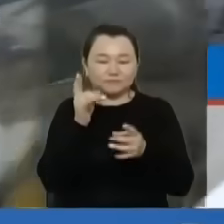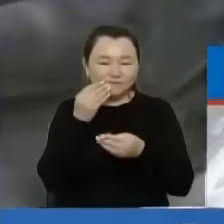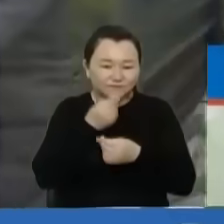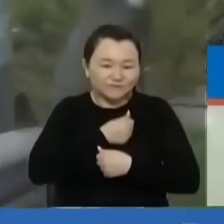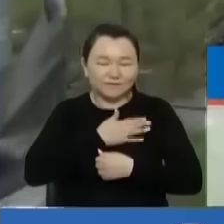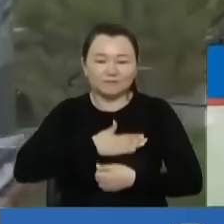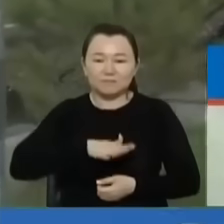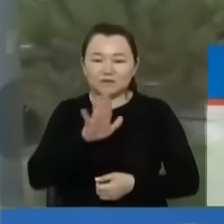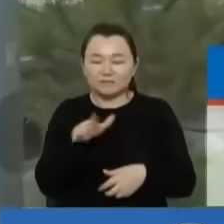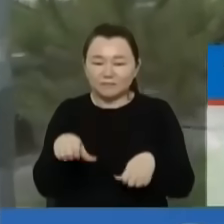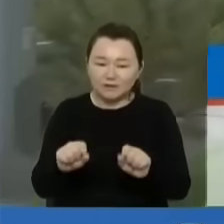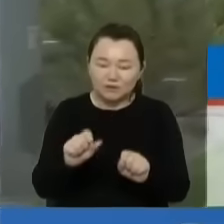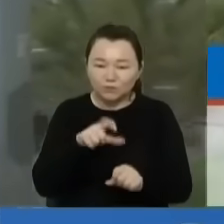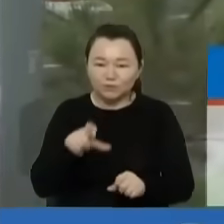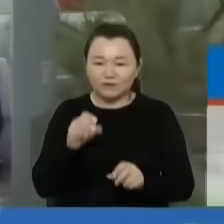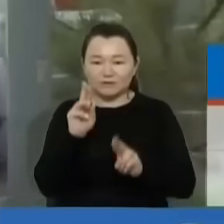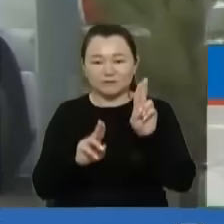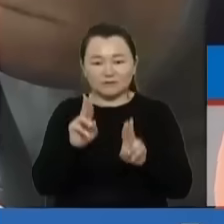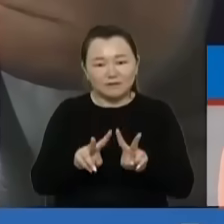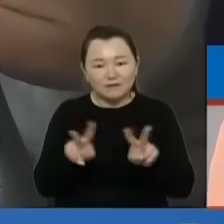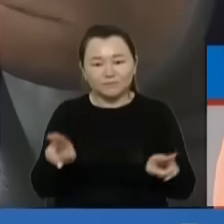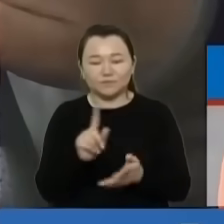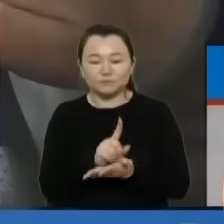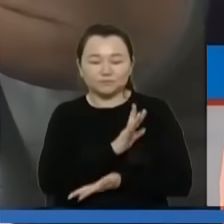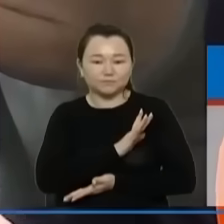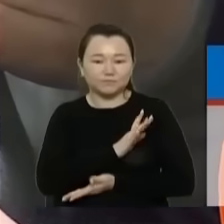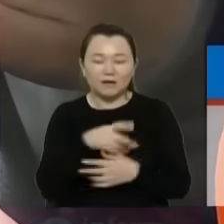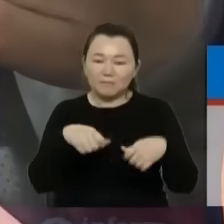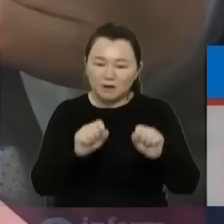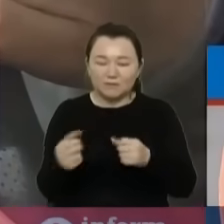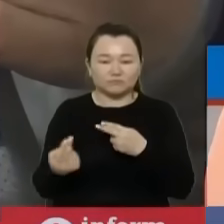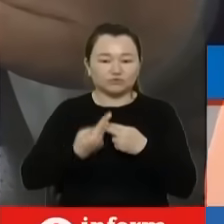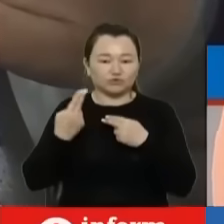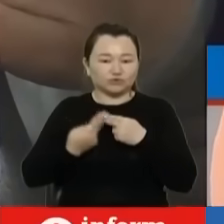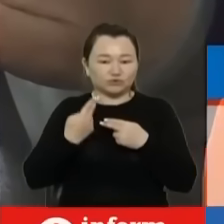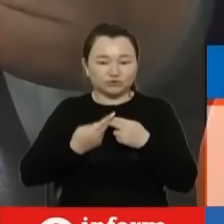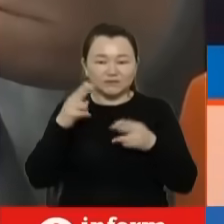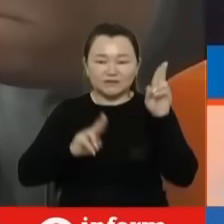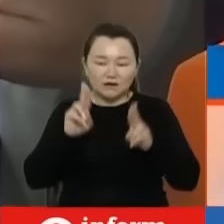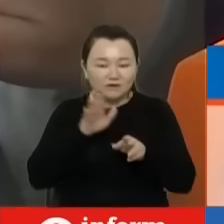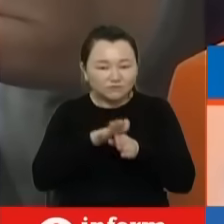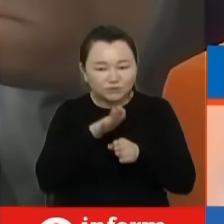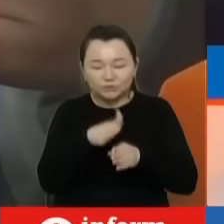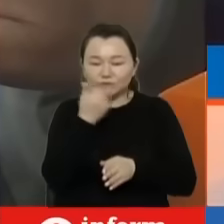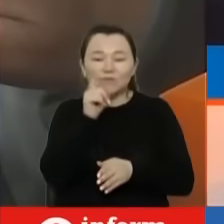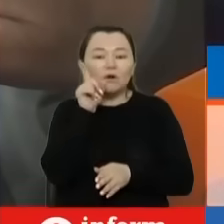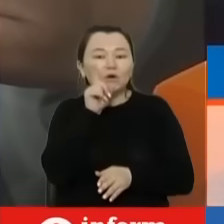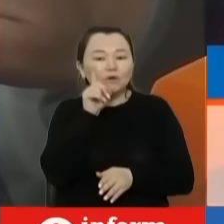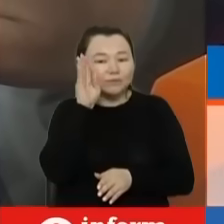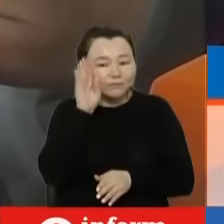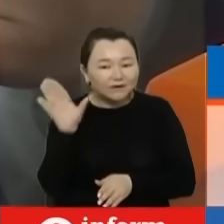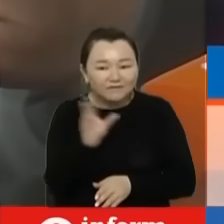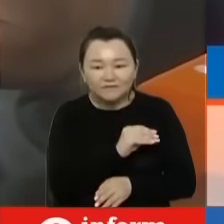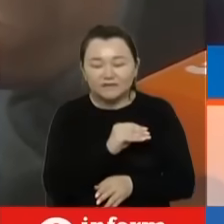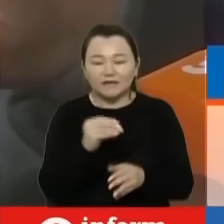бұзатын мопед жүргізушілеріне бір тәртіп болса дейді. Мопедтер кедергі келтіреді, ереже сақтамайды. Жас балалар,